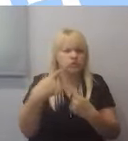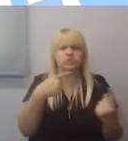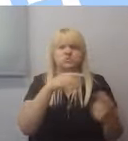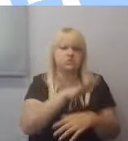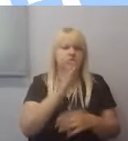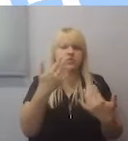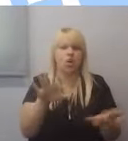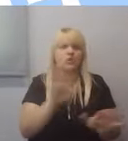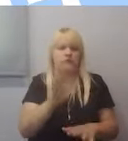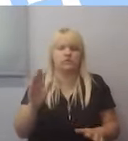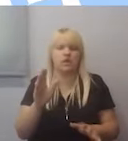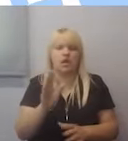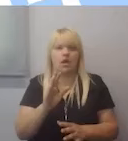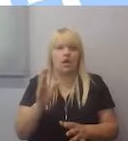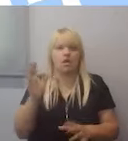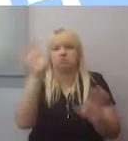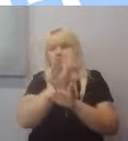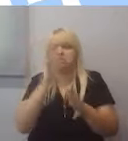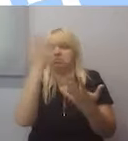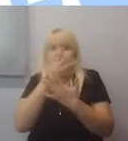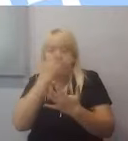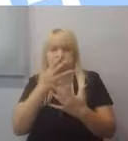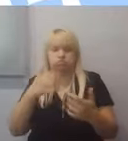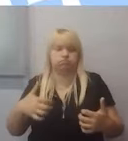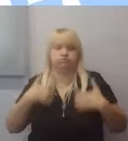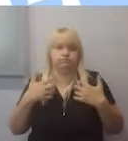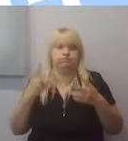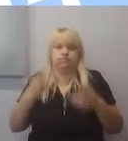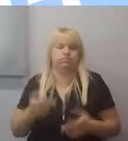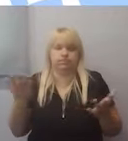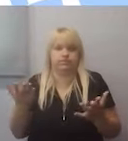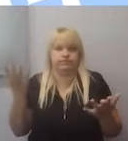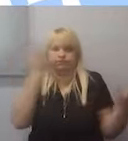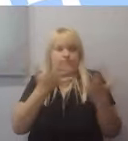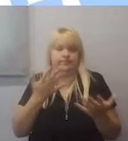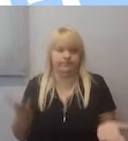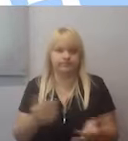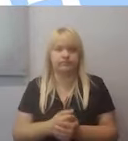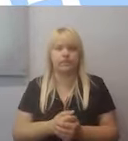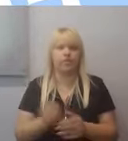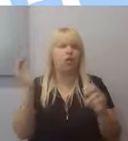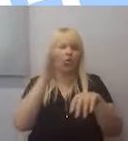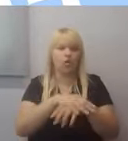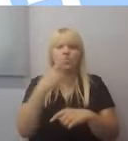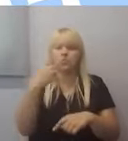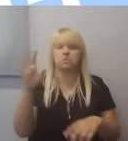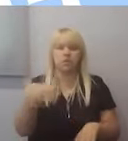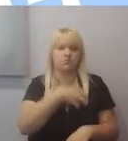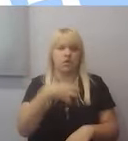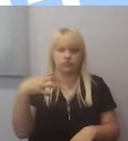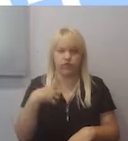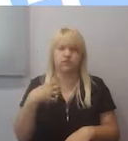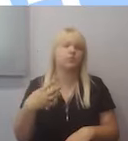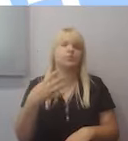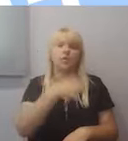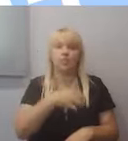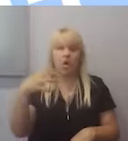nesagatavots tā kā tas ir tas tā tā sistēmiskā pieeja un konkrēti jau par pašvaldību ja tad mēs esam pašvaldībai tad nu nu tas